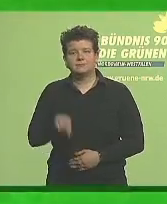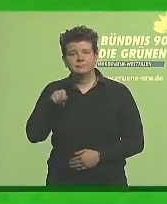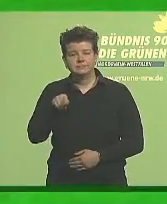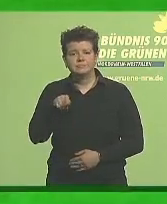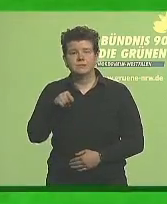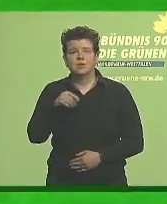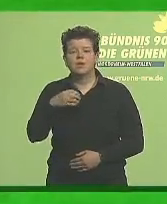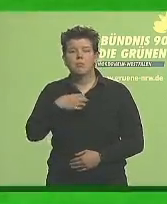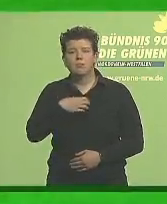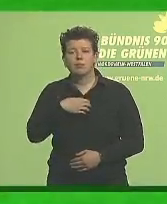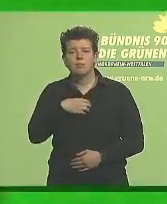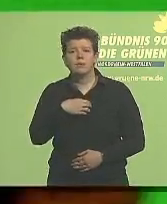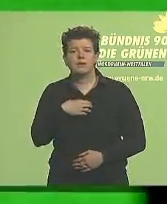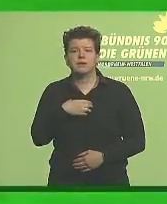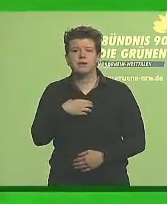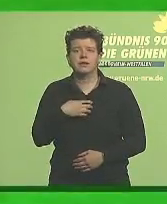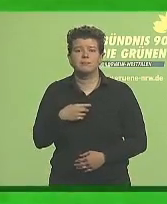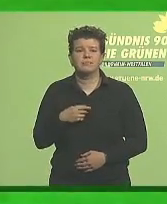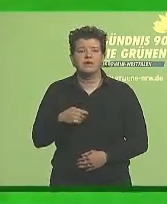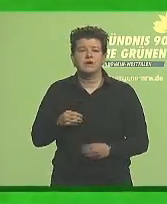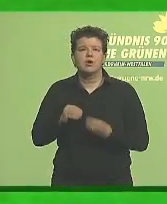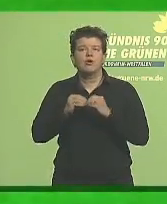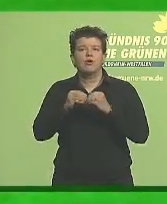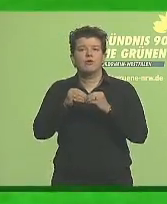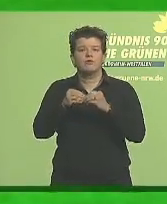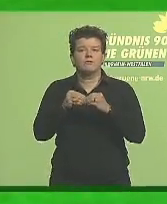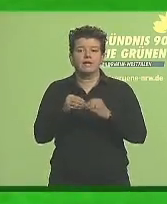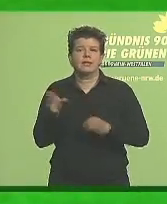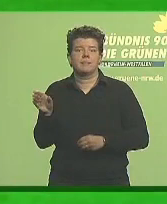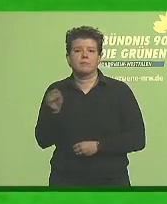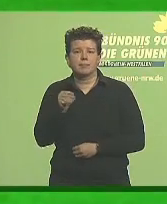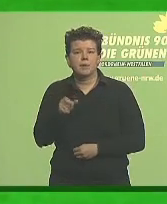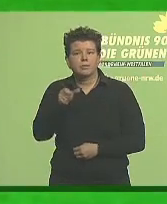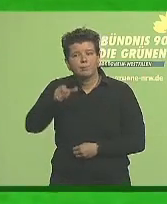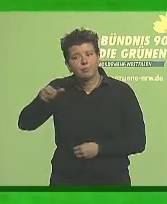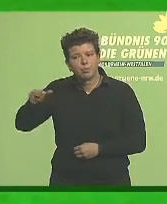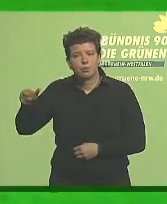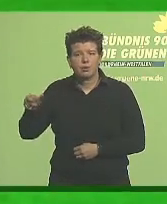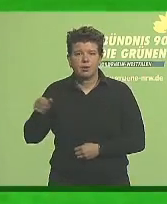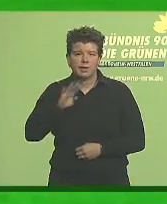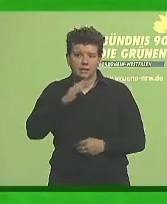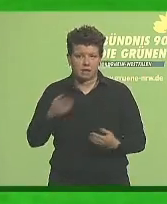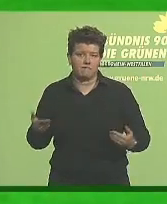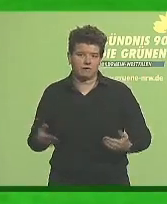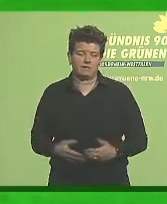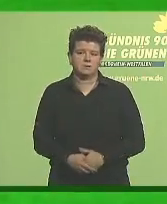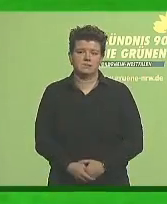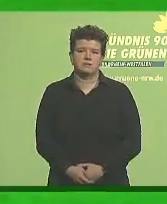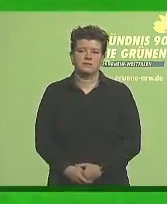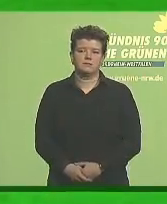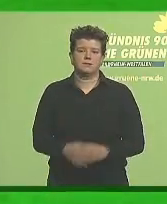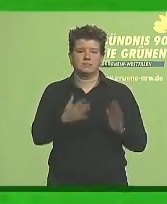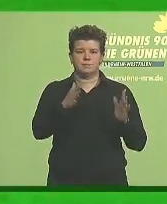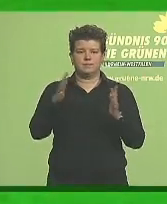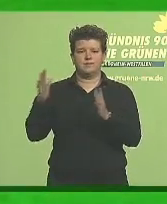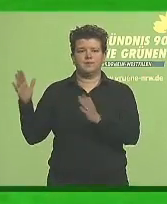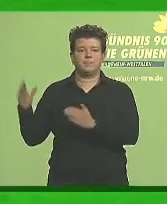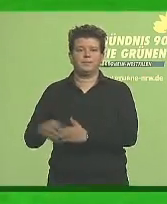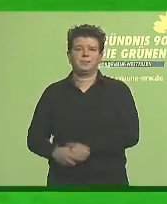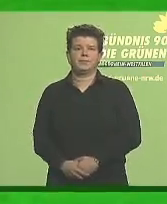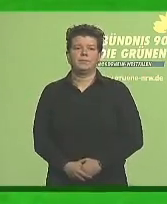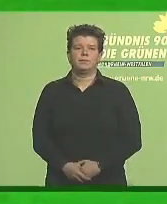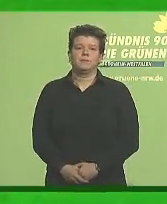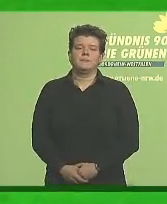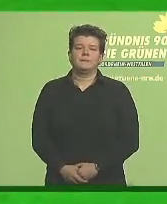auch auf keinen Fall im Konflikt mit den Bürgerinnen und Bürgern machen. Was ich in der letzten